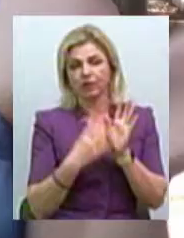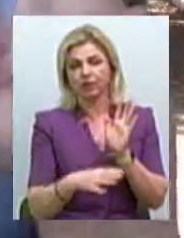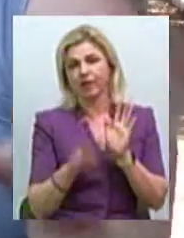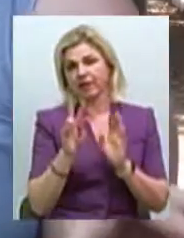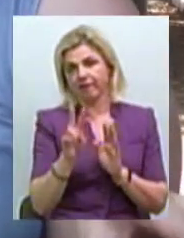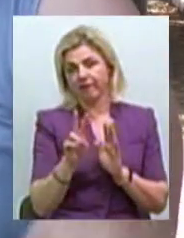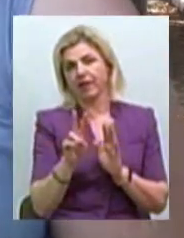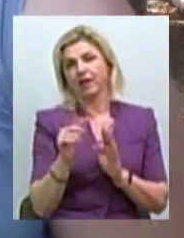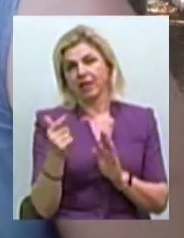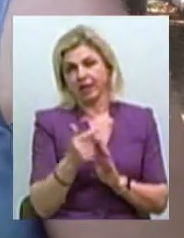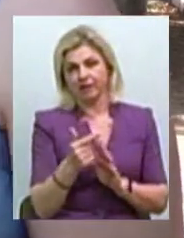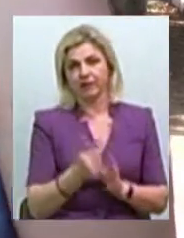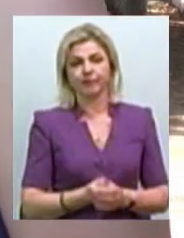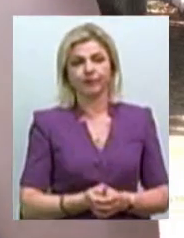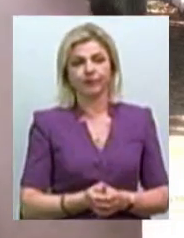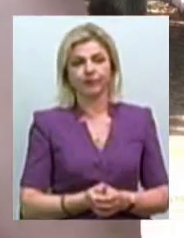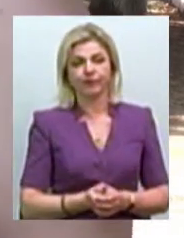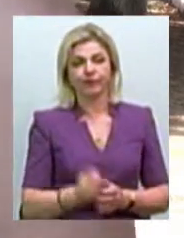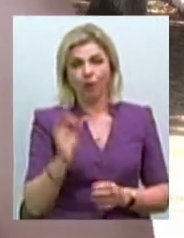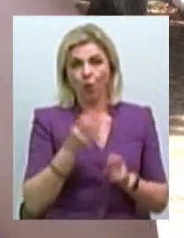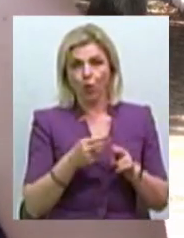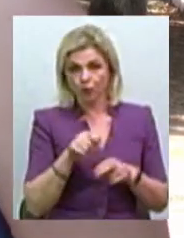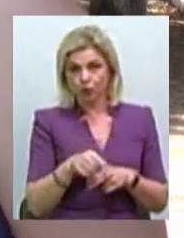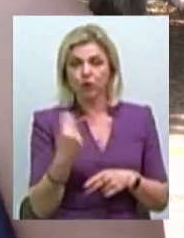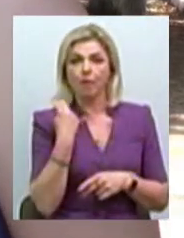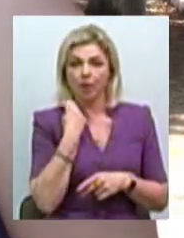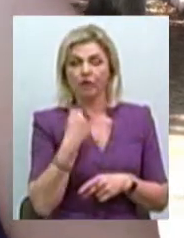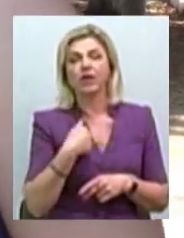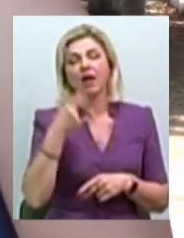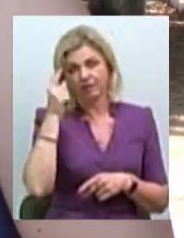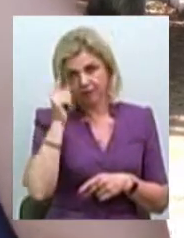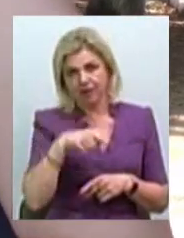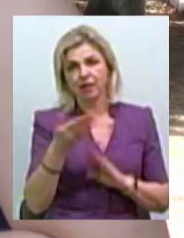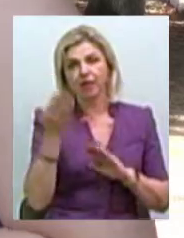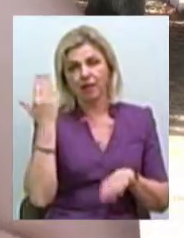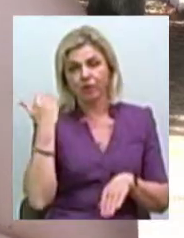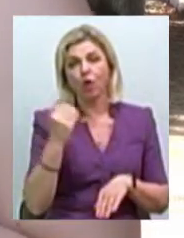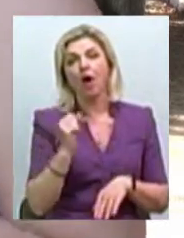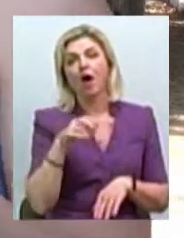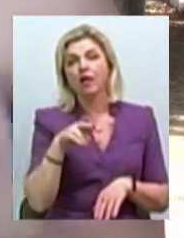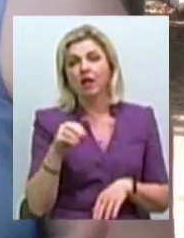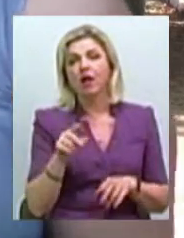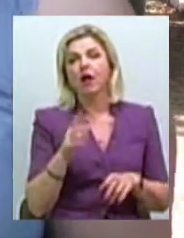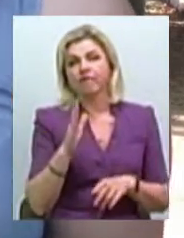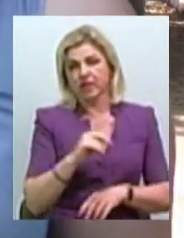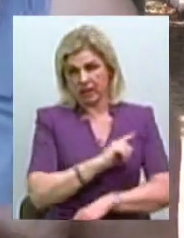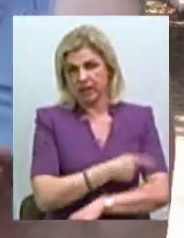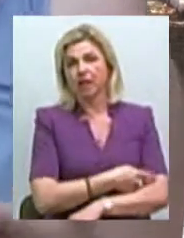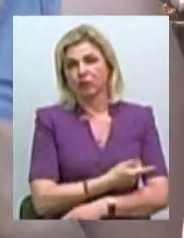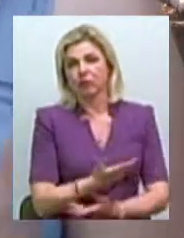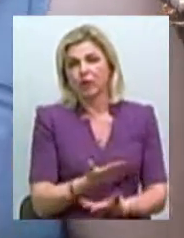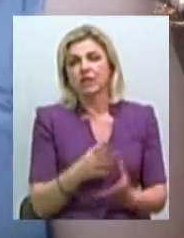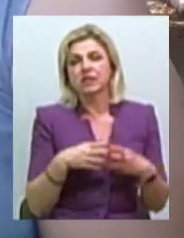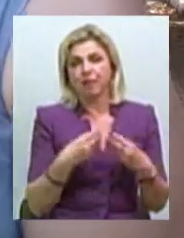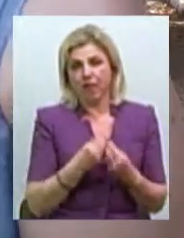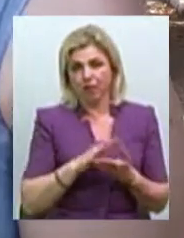6992 чи 3 гривні. А про цю заборгованість я вже знала давно, але в силу сімейних обставин я не